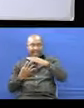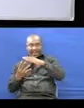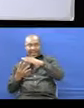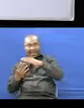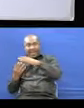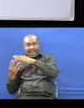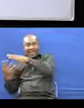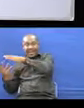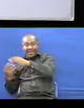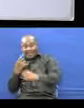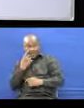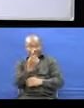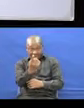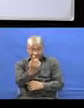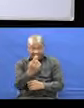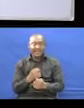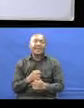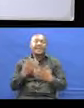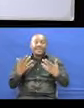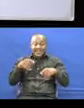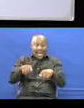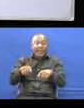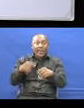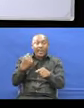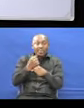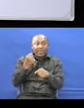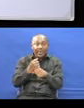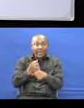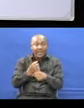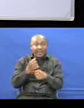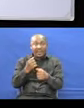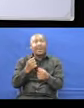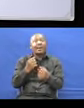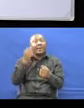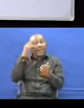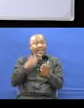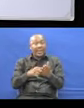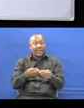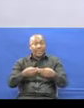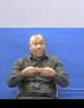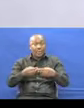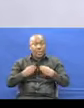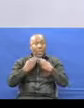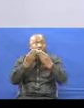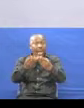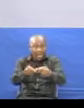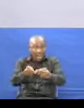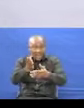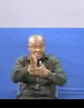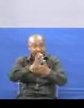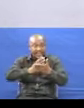kimoja tu hapa. Aha. Ukipewa sehemu 3 chini ya